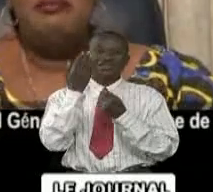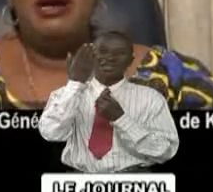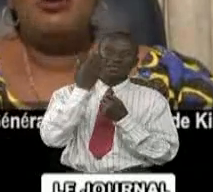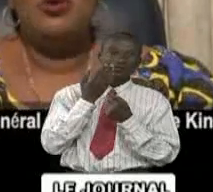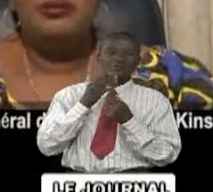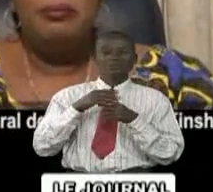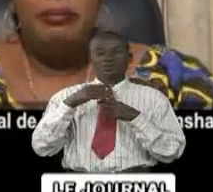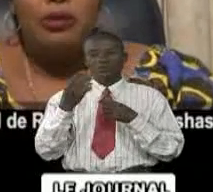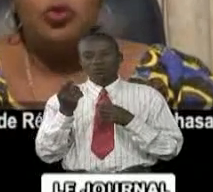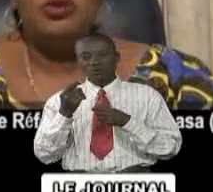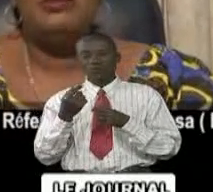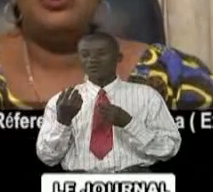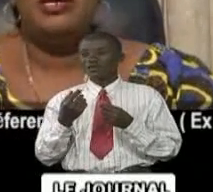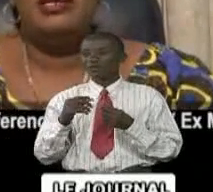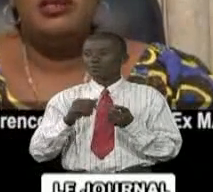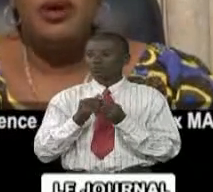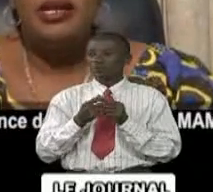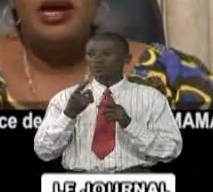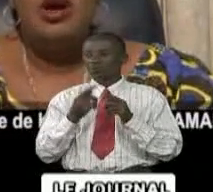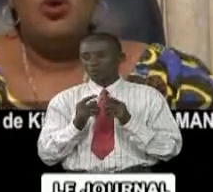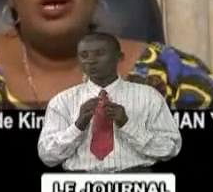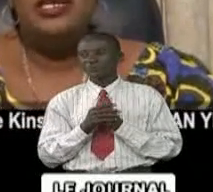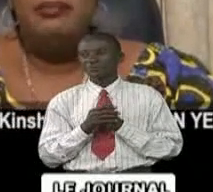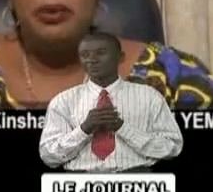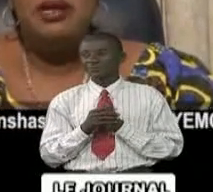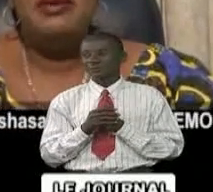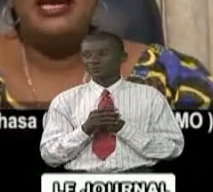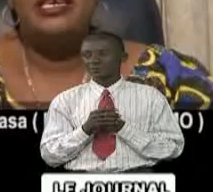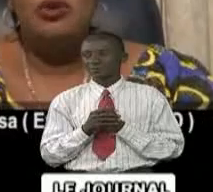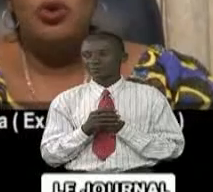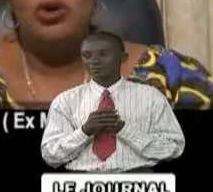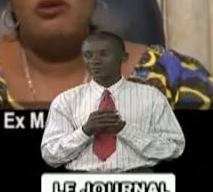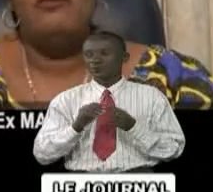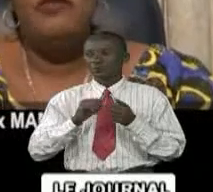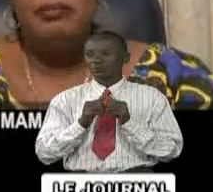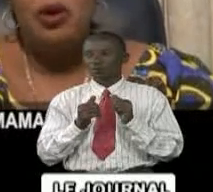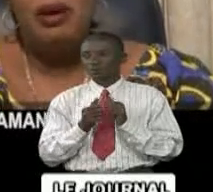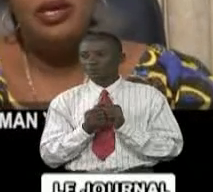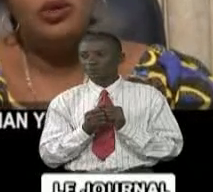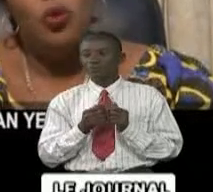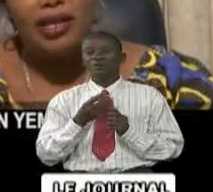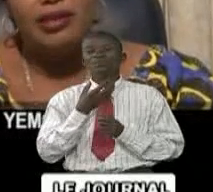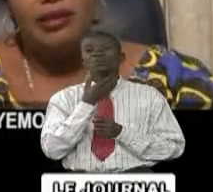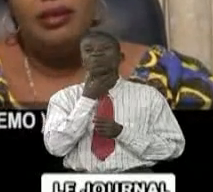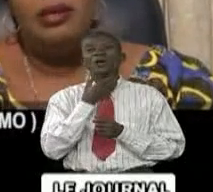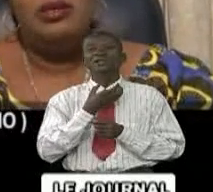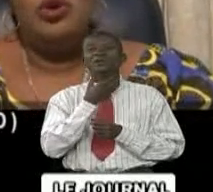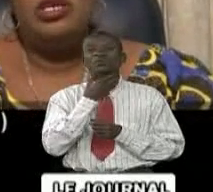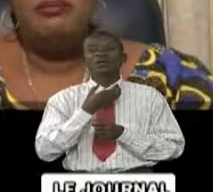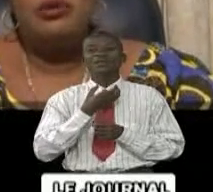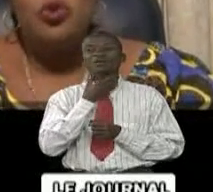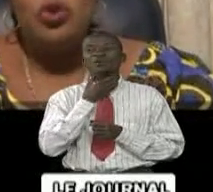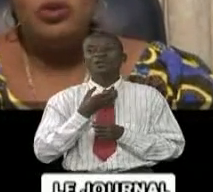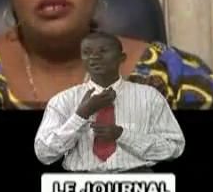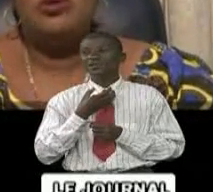lisasi, bako sunga biso na cadre wana, oyo azana problème ya kingo ya kovimba, oyo babengi goitre.